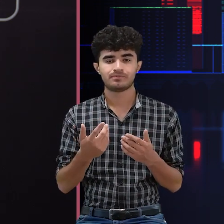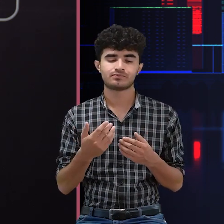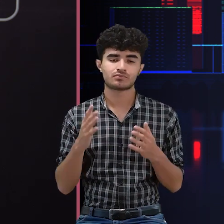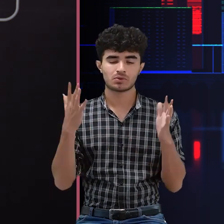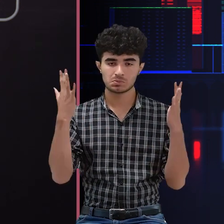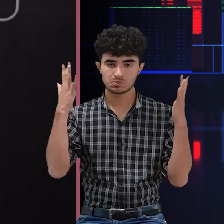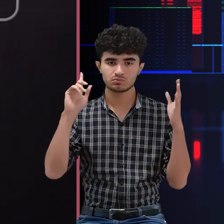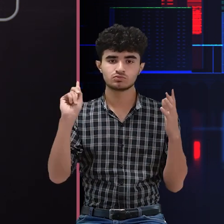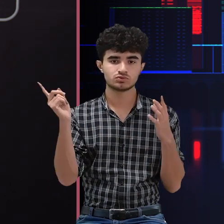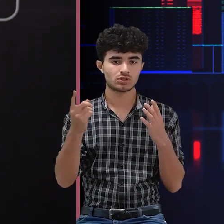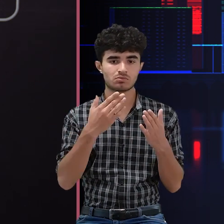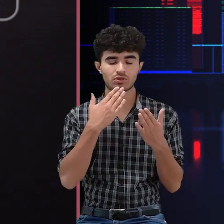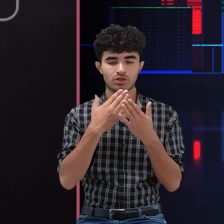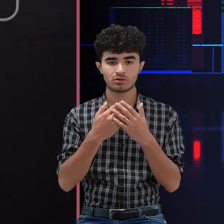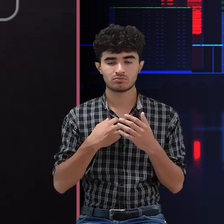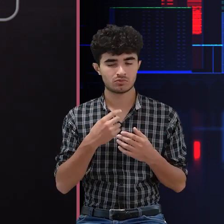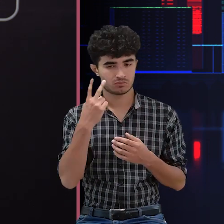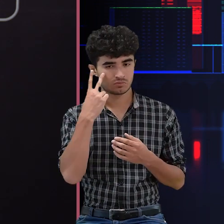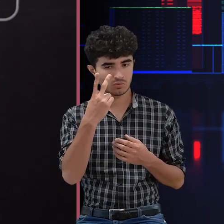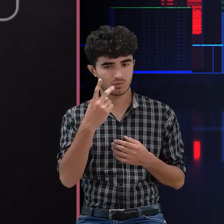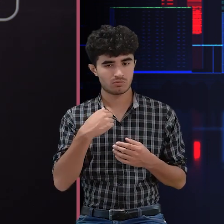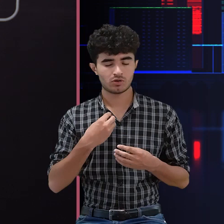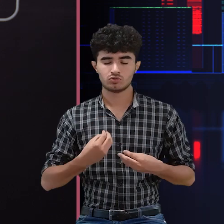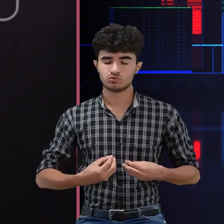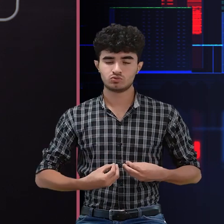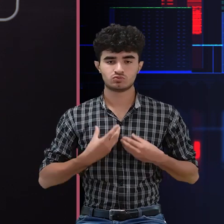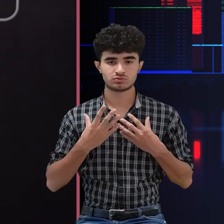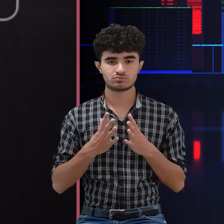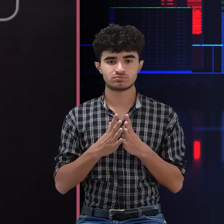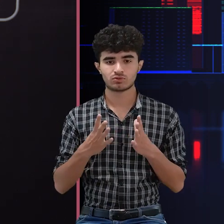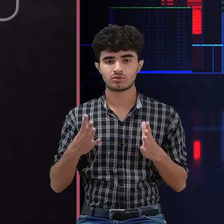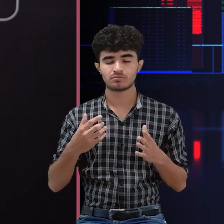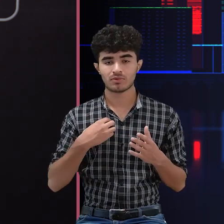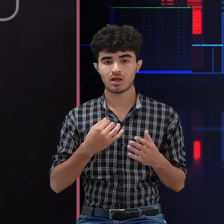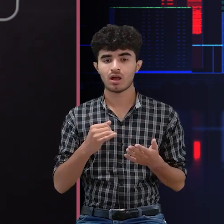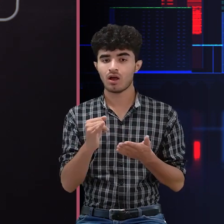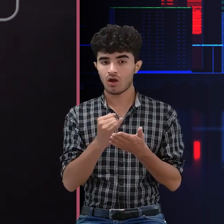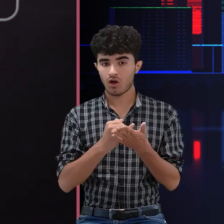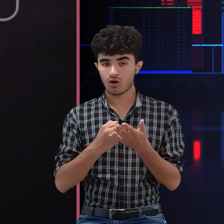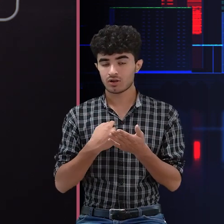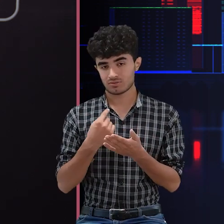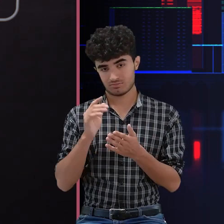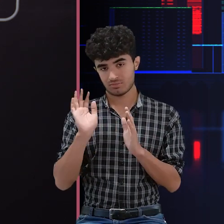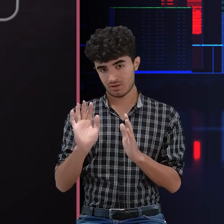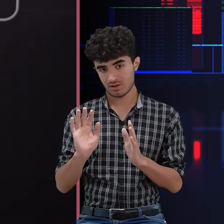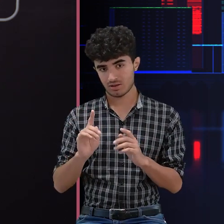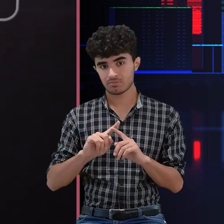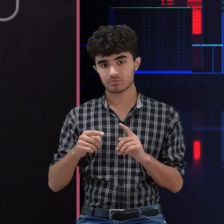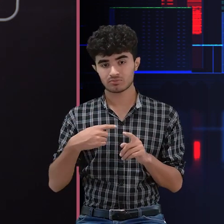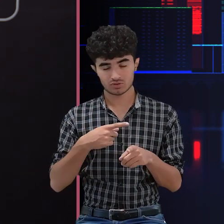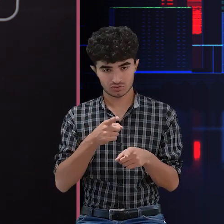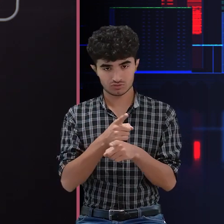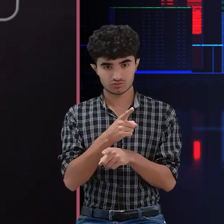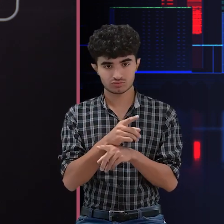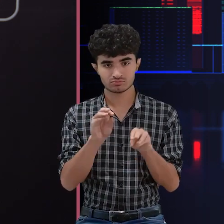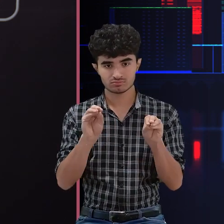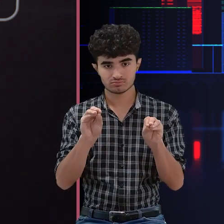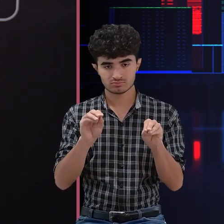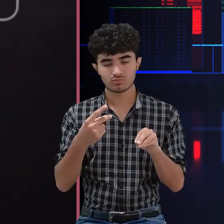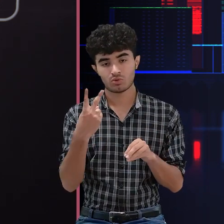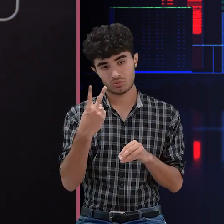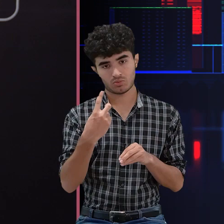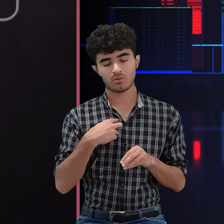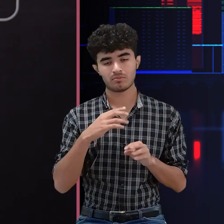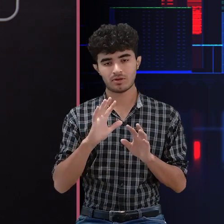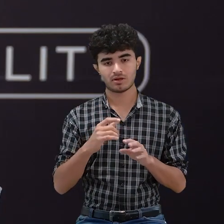نقشے پہ اپنے آپ کو مقبول کیا اور مشہور ہوئے.